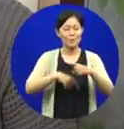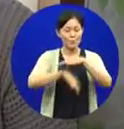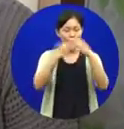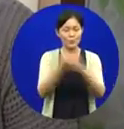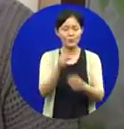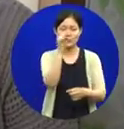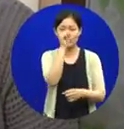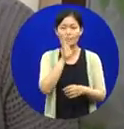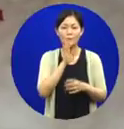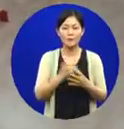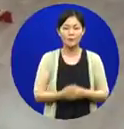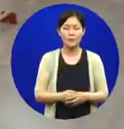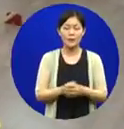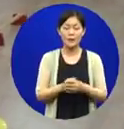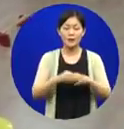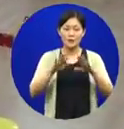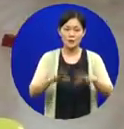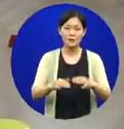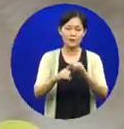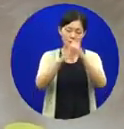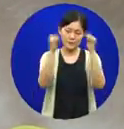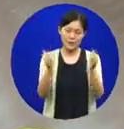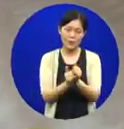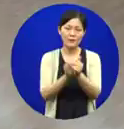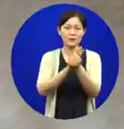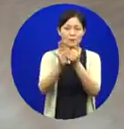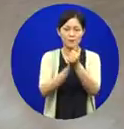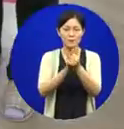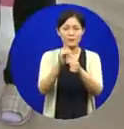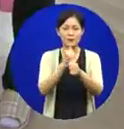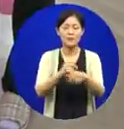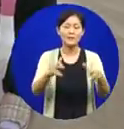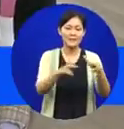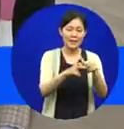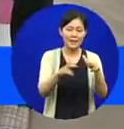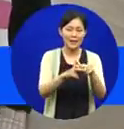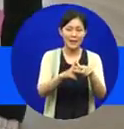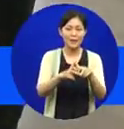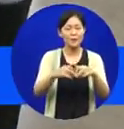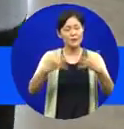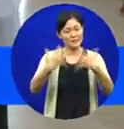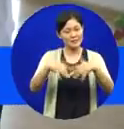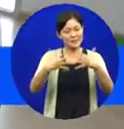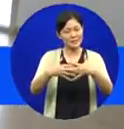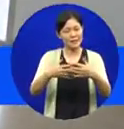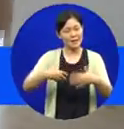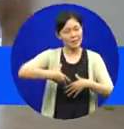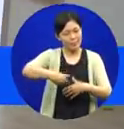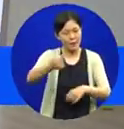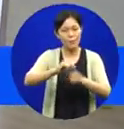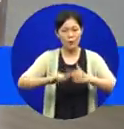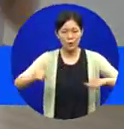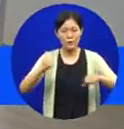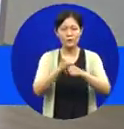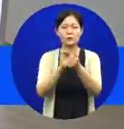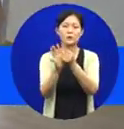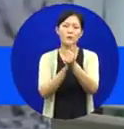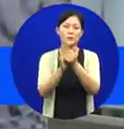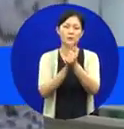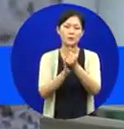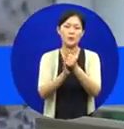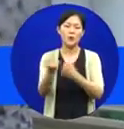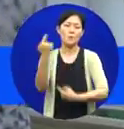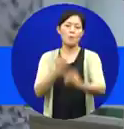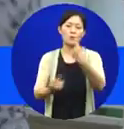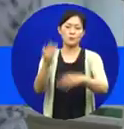다들 좋아하시고. 시는 현재 이러한 사회 서비스의 일환으로 장애인 보조기구 대여와 비만아동 건강관리